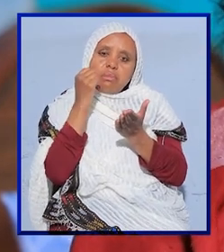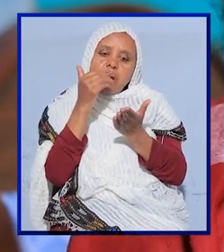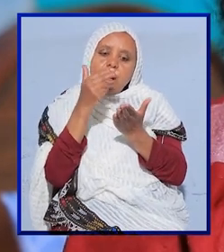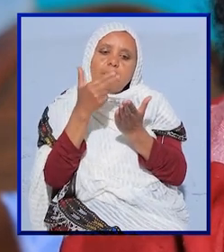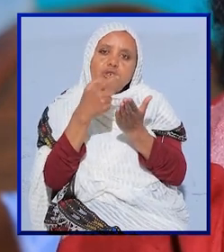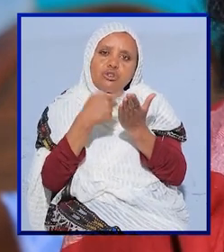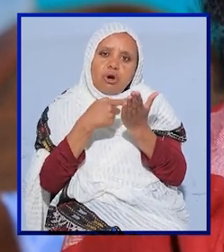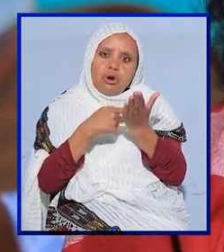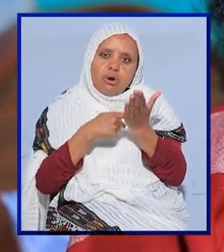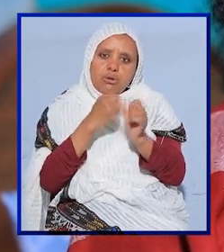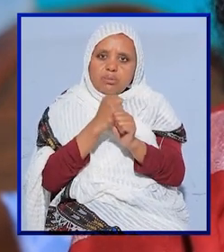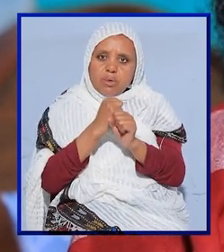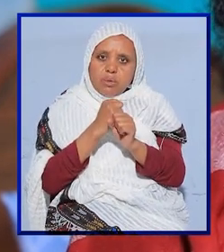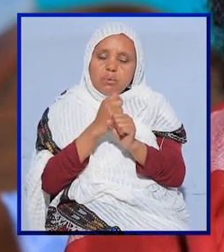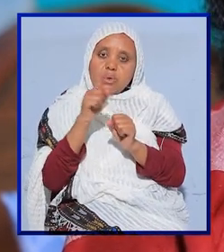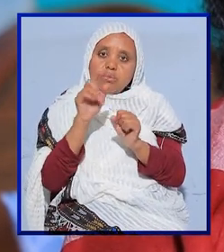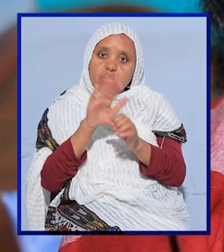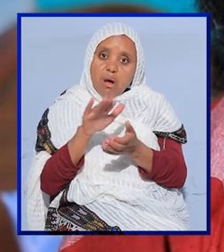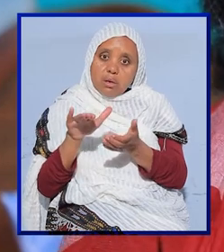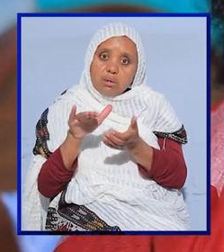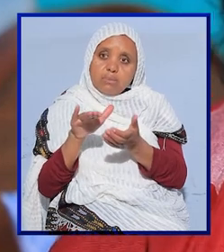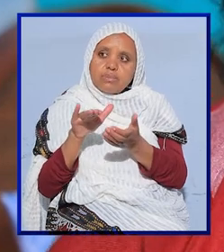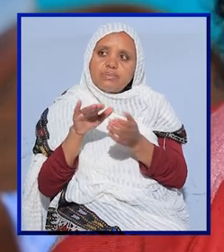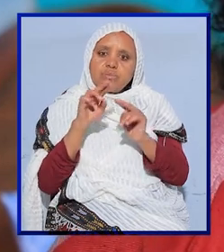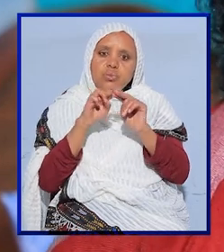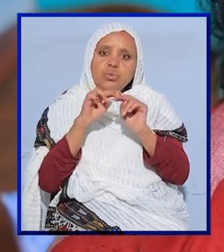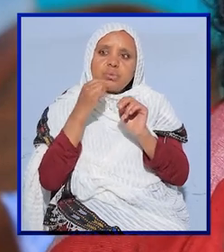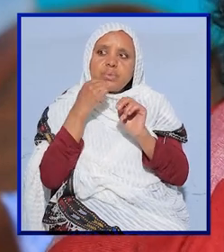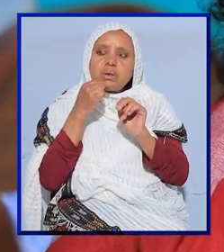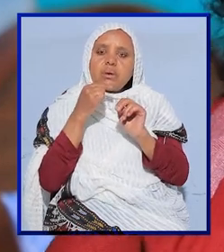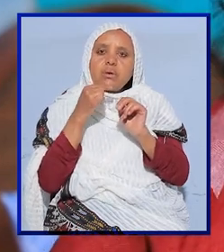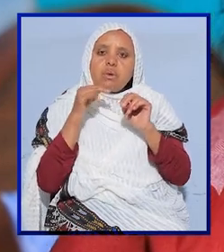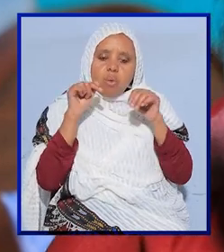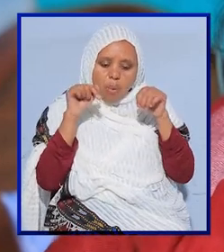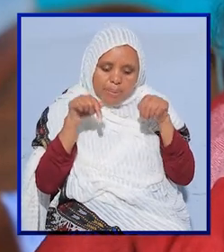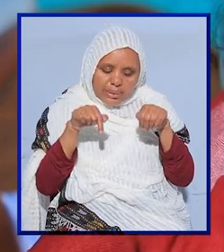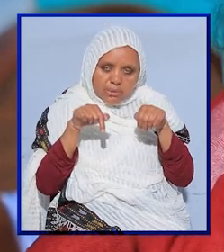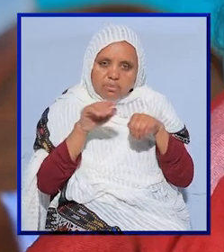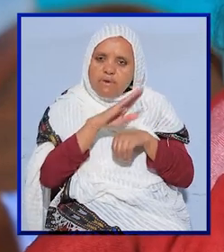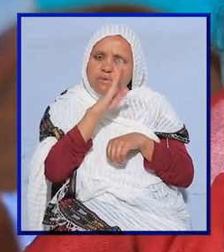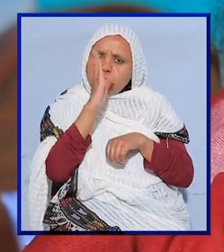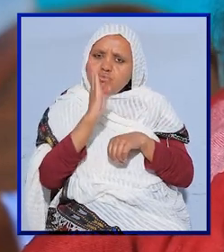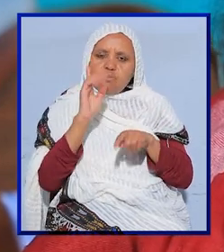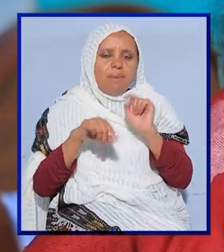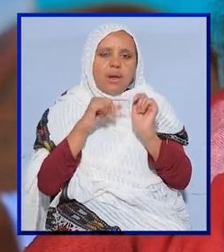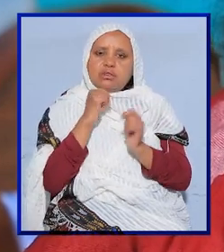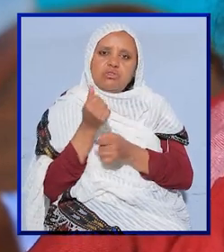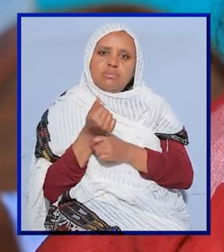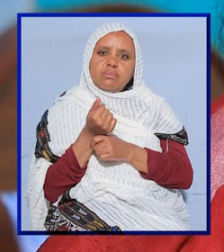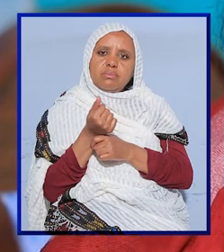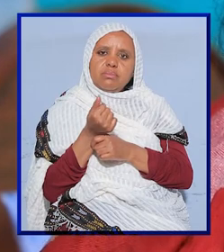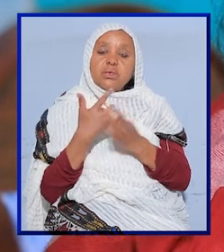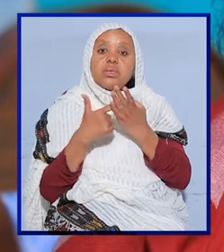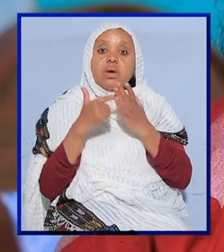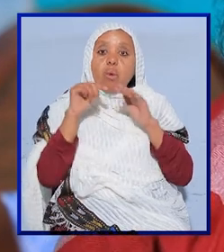አደረኩት። እንደሱ ጋግረ ቁጭ ብዬ መስራት ጎንበስ፣ ፍጹም ጎንበስ ማለት አልችልም።